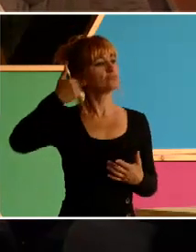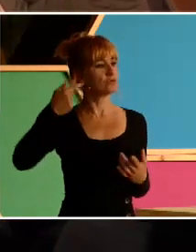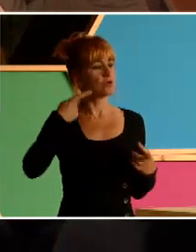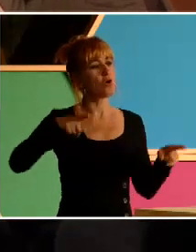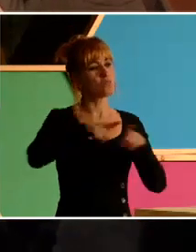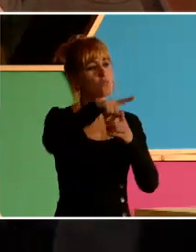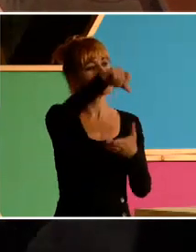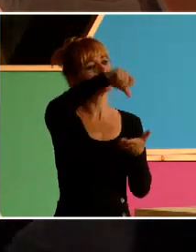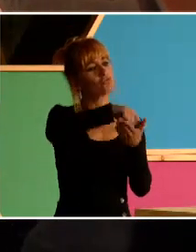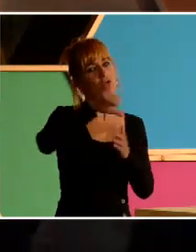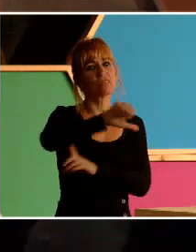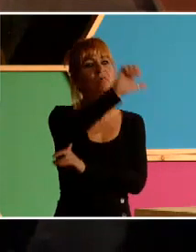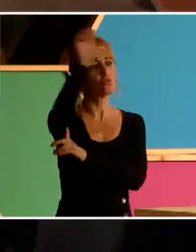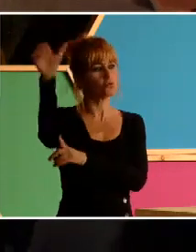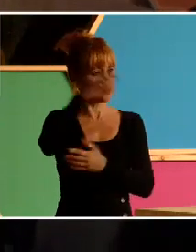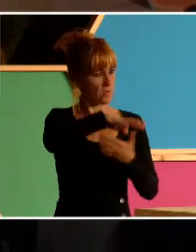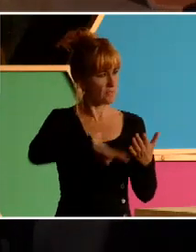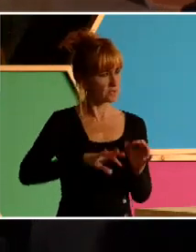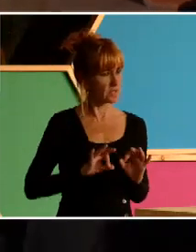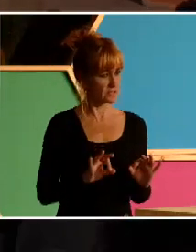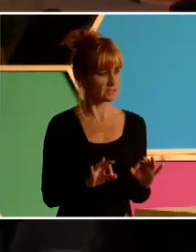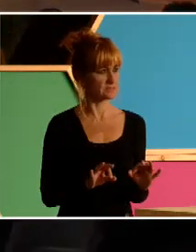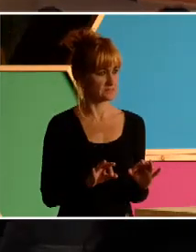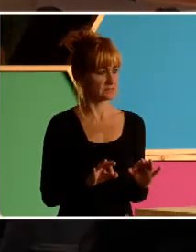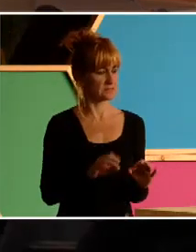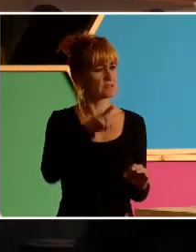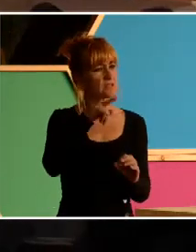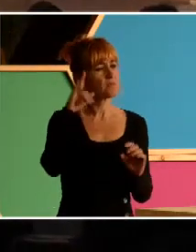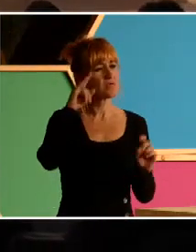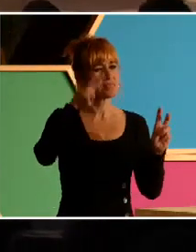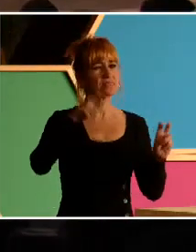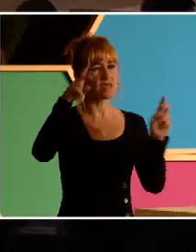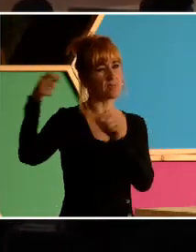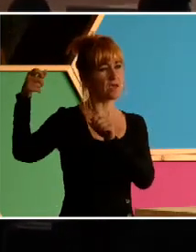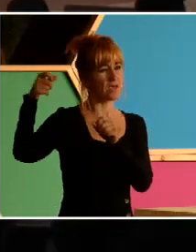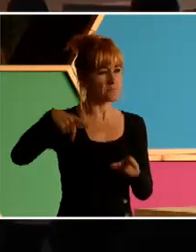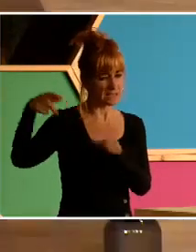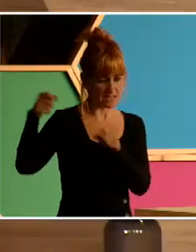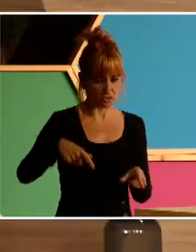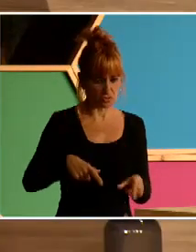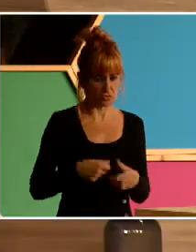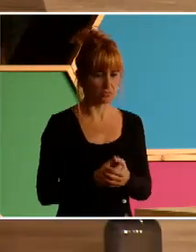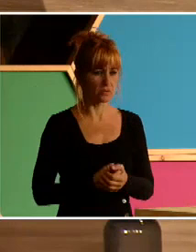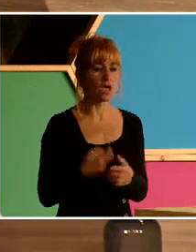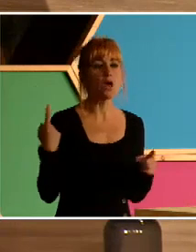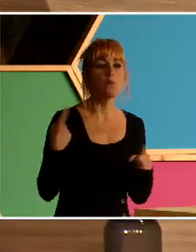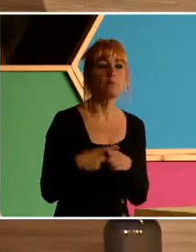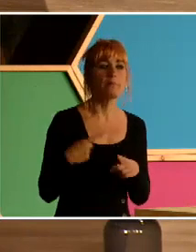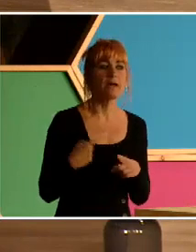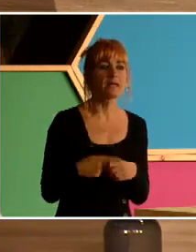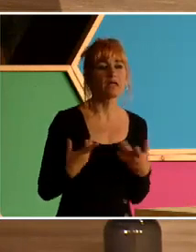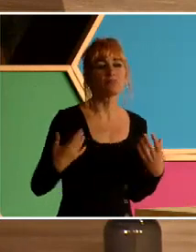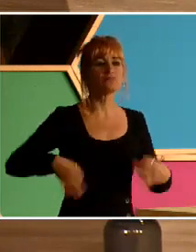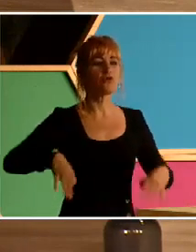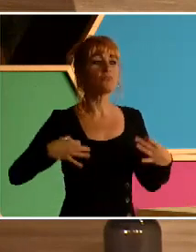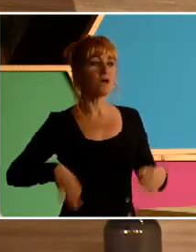que Europa tothom mira amb admiració. Que Europa tothom mira amb admiració perquè no sol ser habitual que una